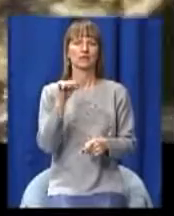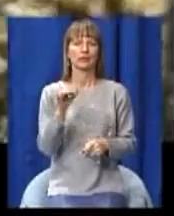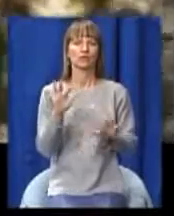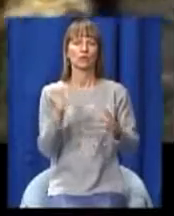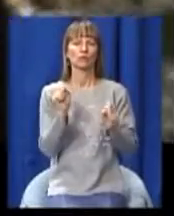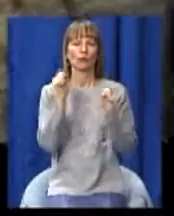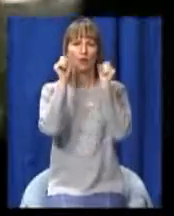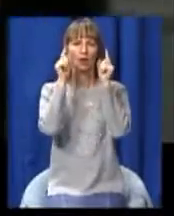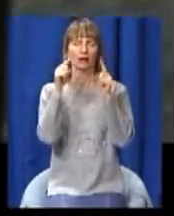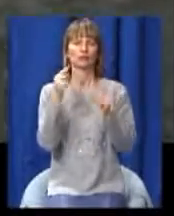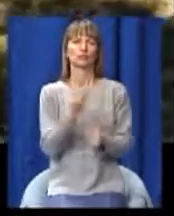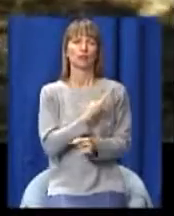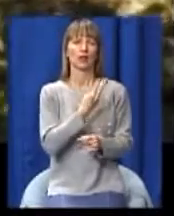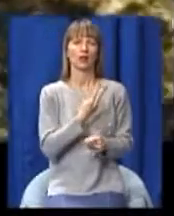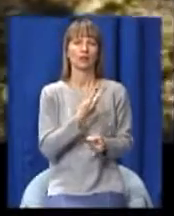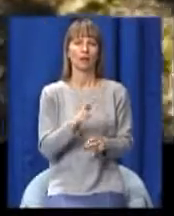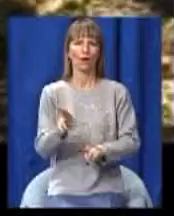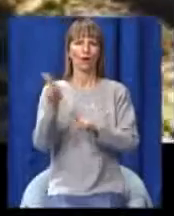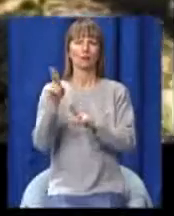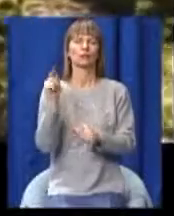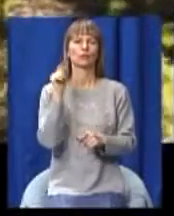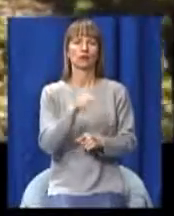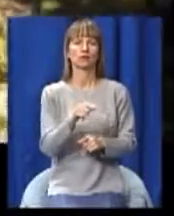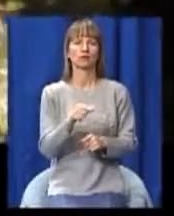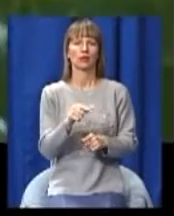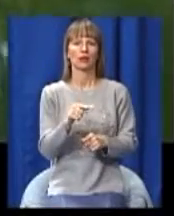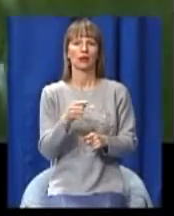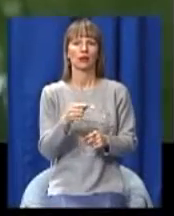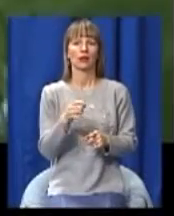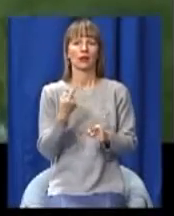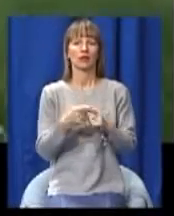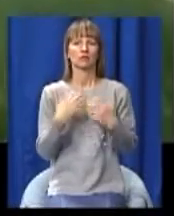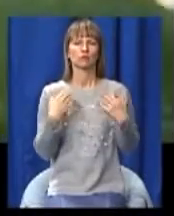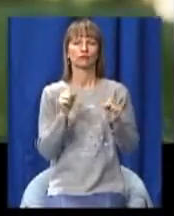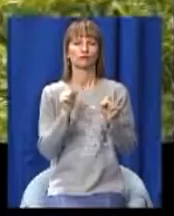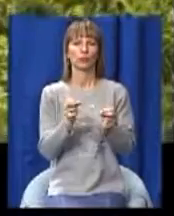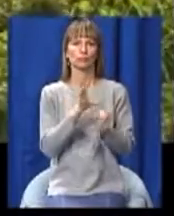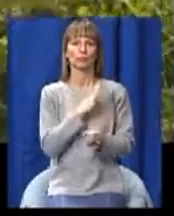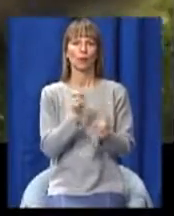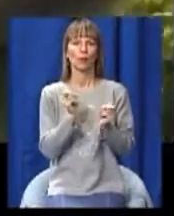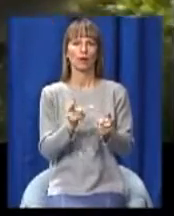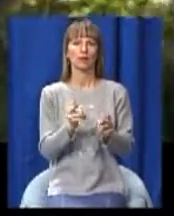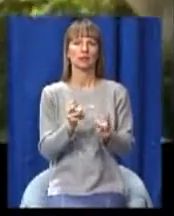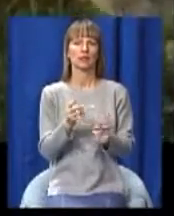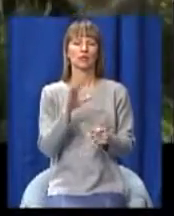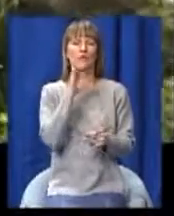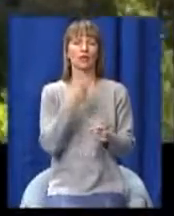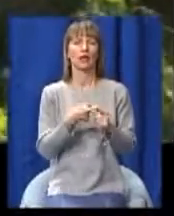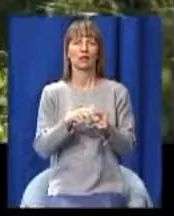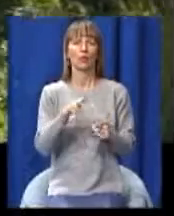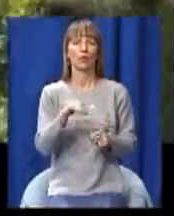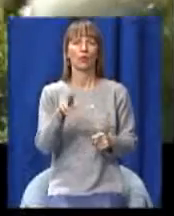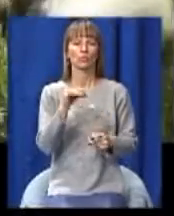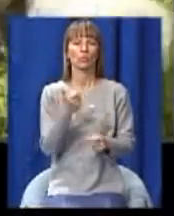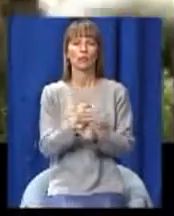може прокинутися інстинкт мисливця. Тоді дрібним тваринкам може загрожувати небезпека. Песики цієї породи